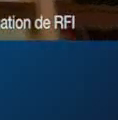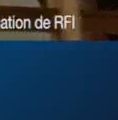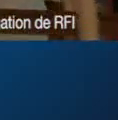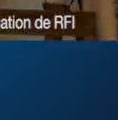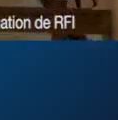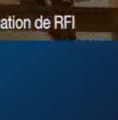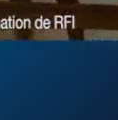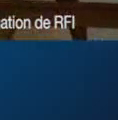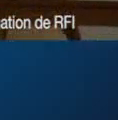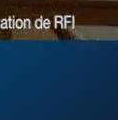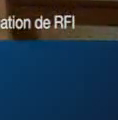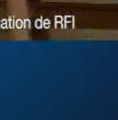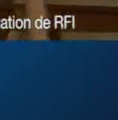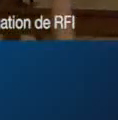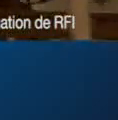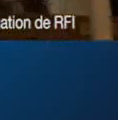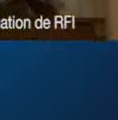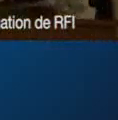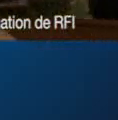l'État.